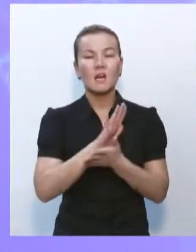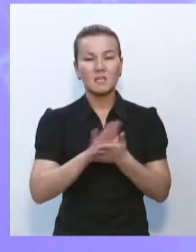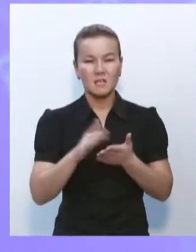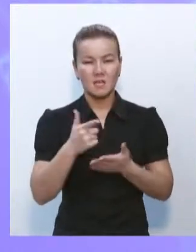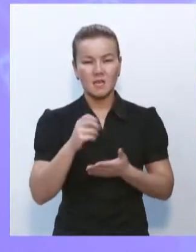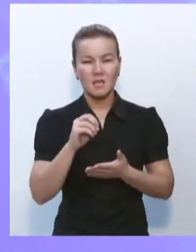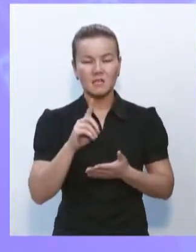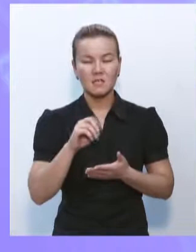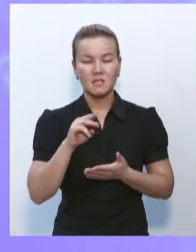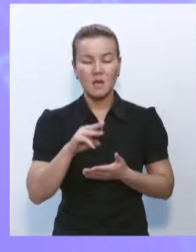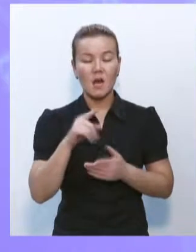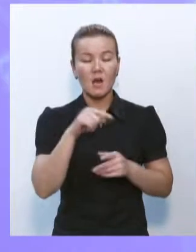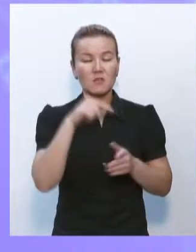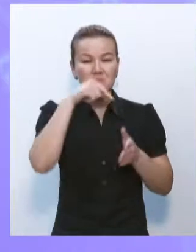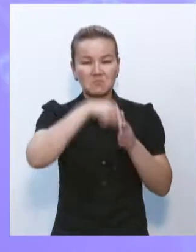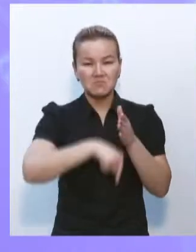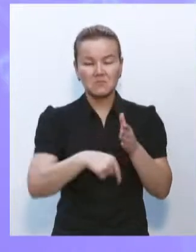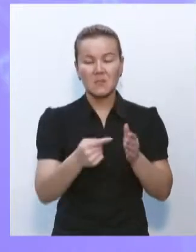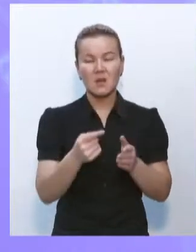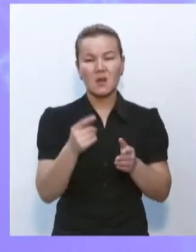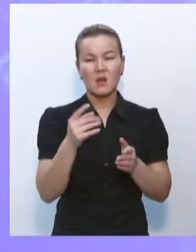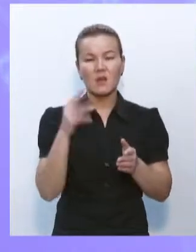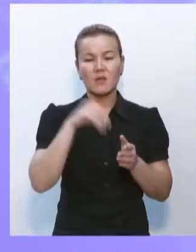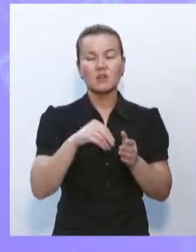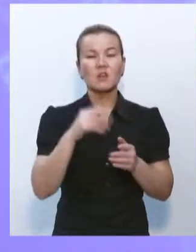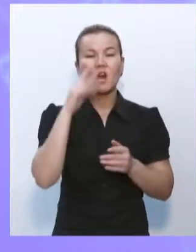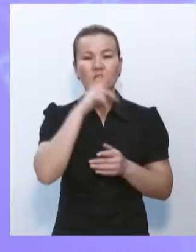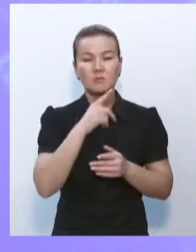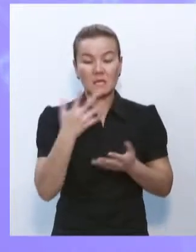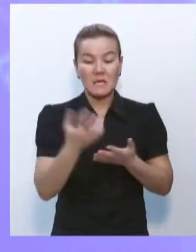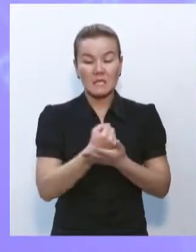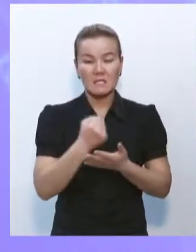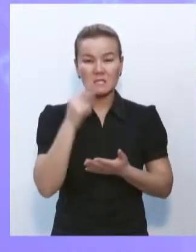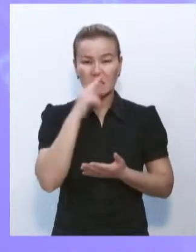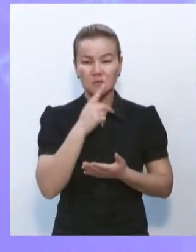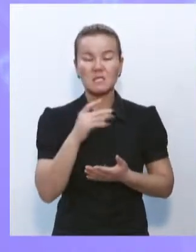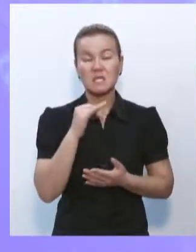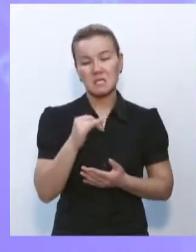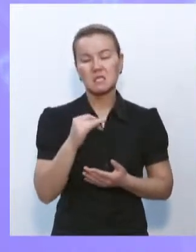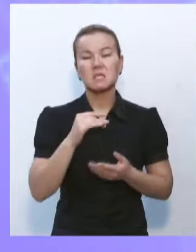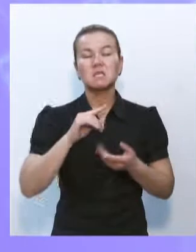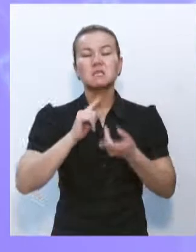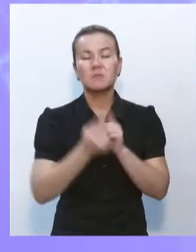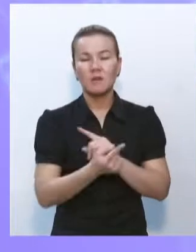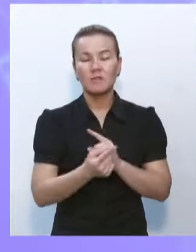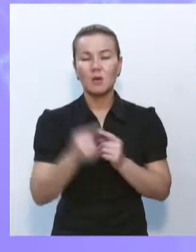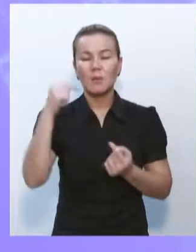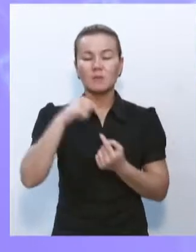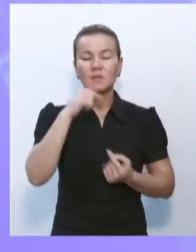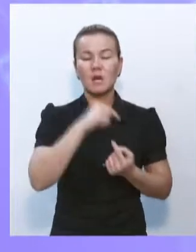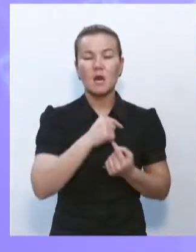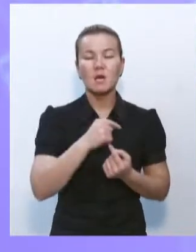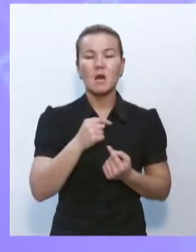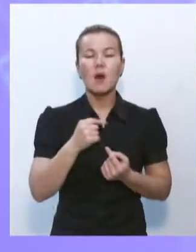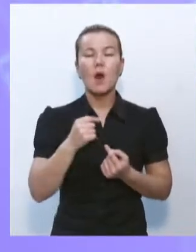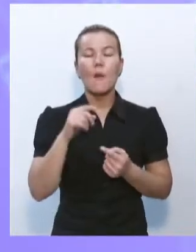очередного номера вкрались ошибки. Найдите их и исправьте, подбирая